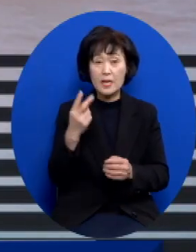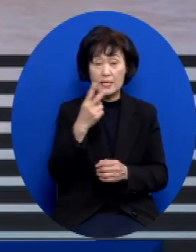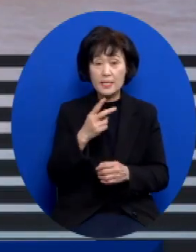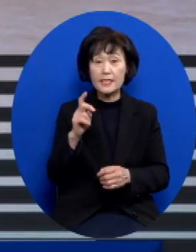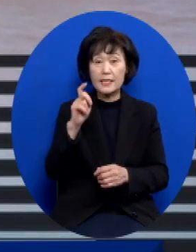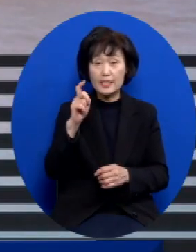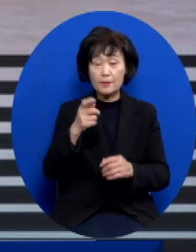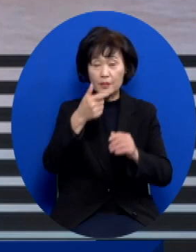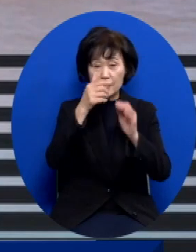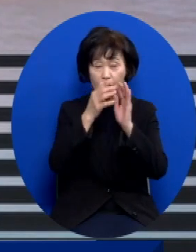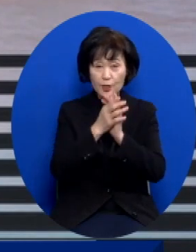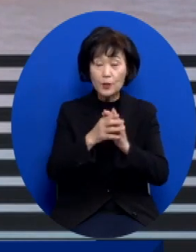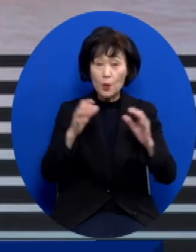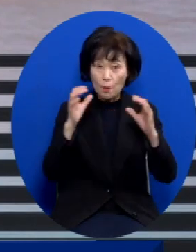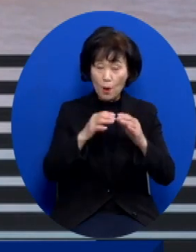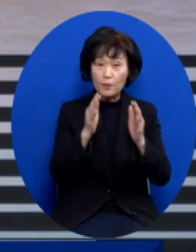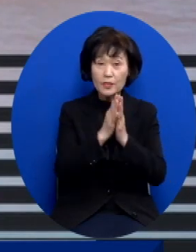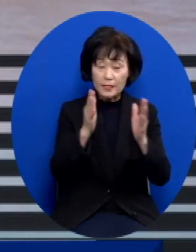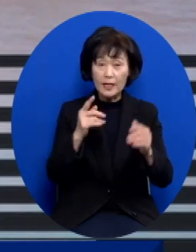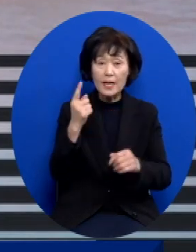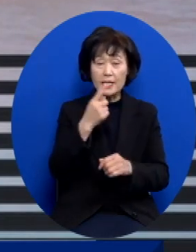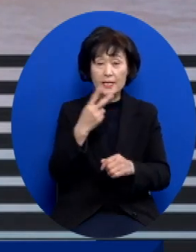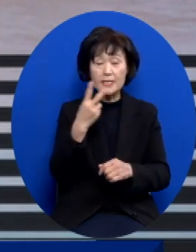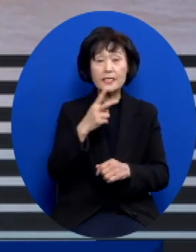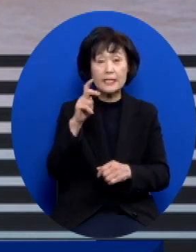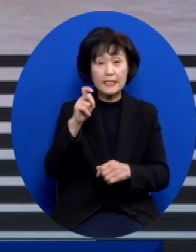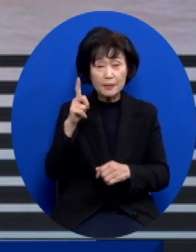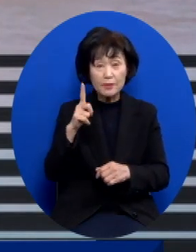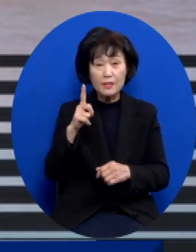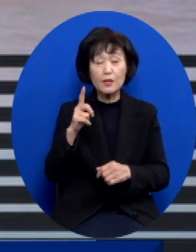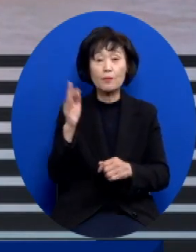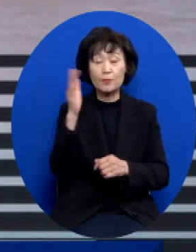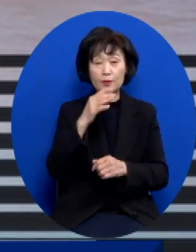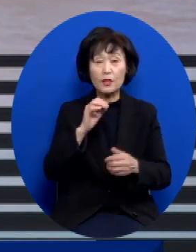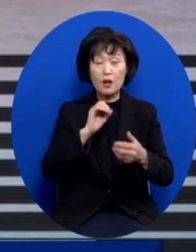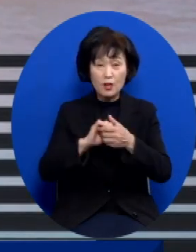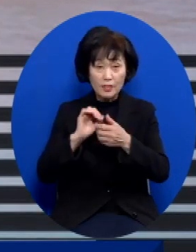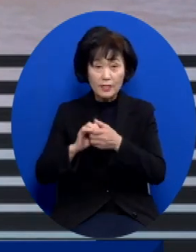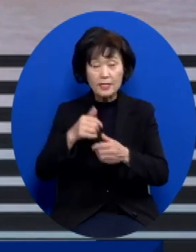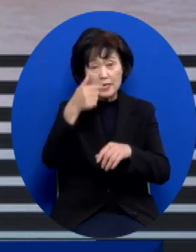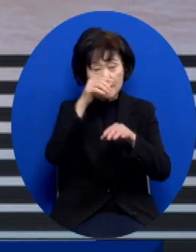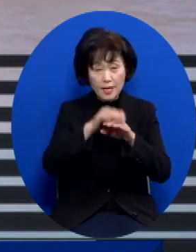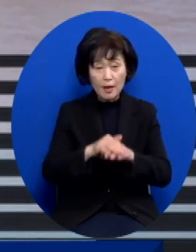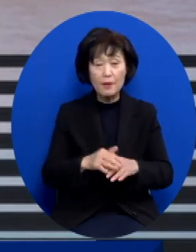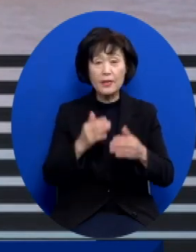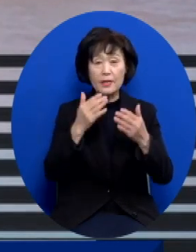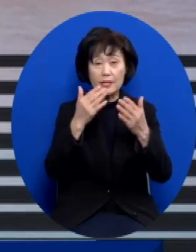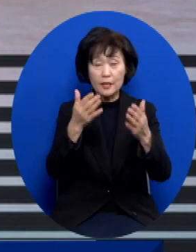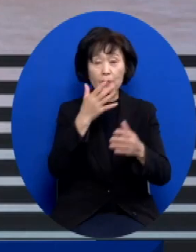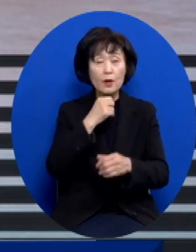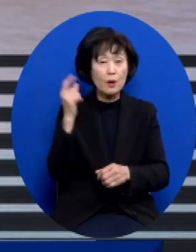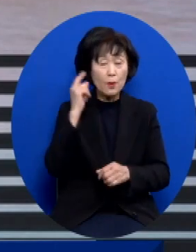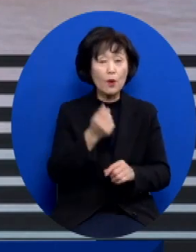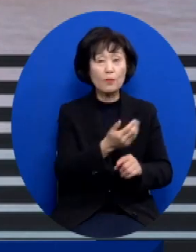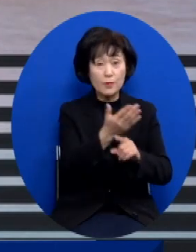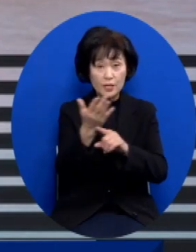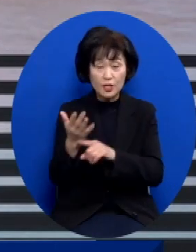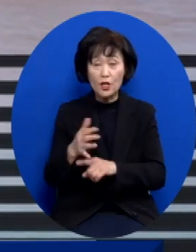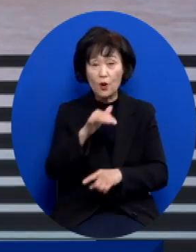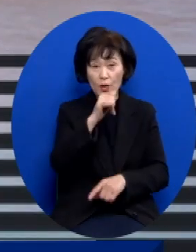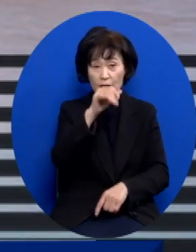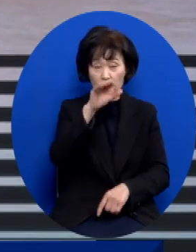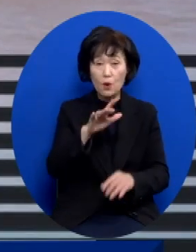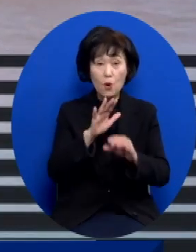2010년 기도 모임으로 시작해 2011년부터 정기 예배를 통해 복음을 전하고 있는 제이어스. 코로나로 인해